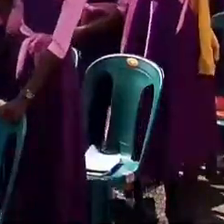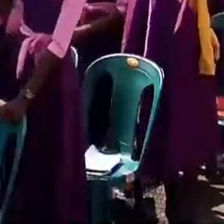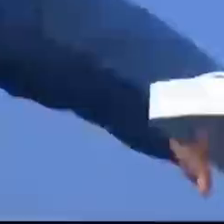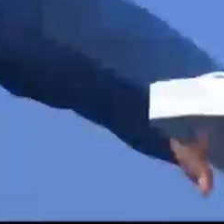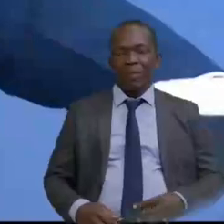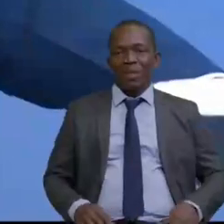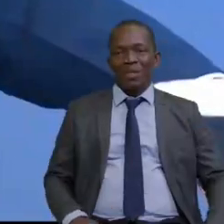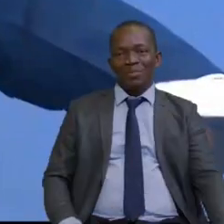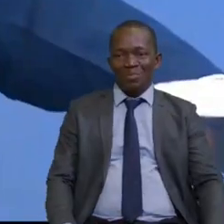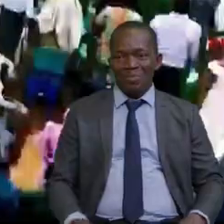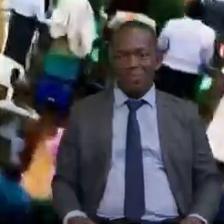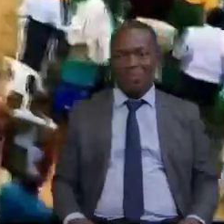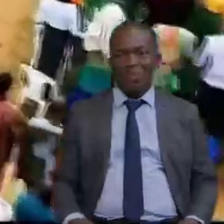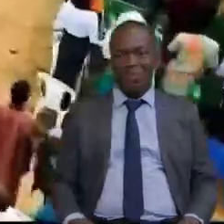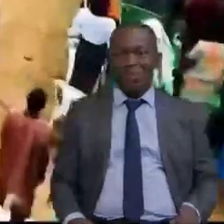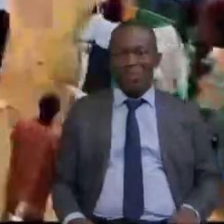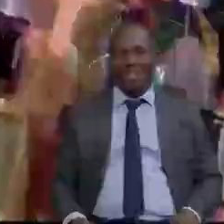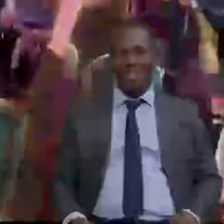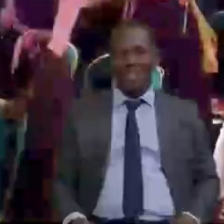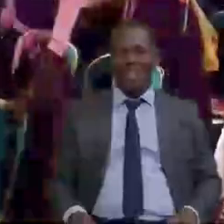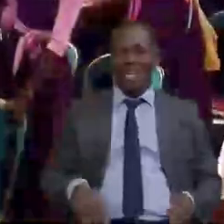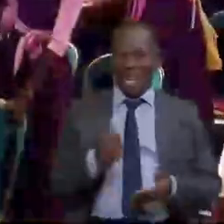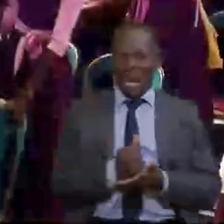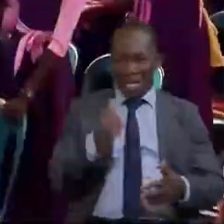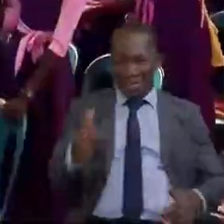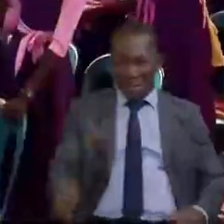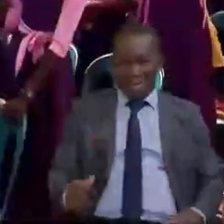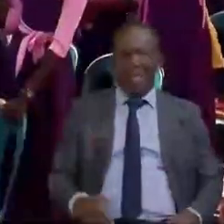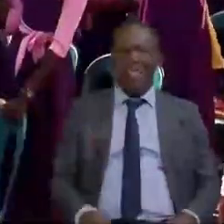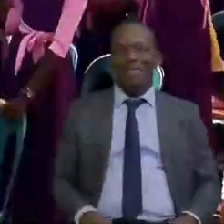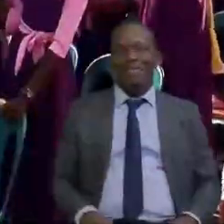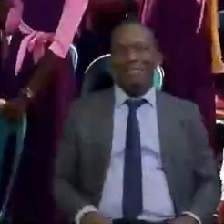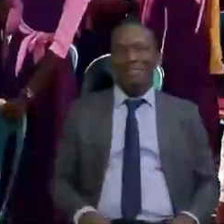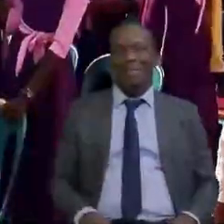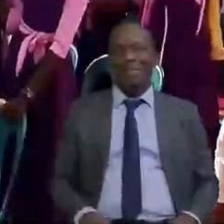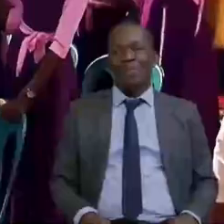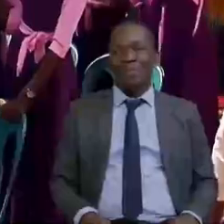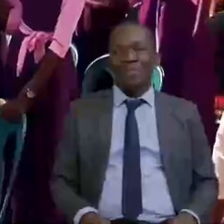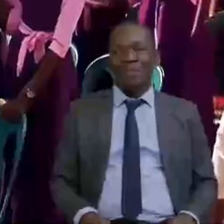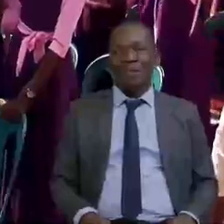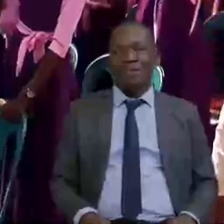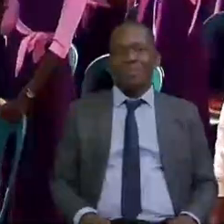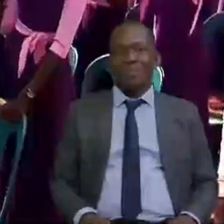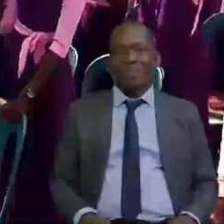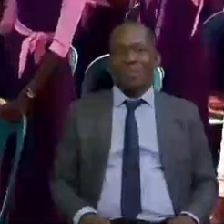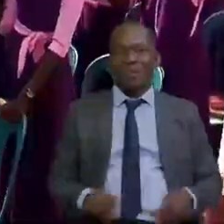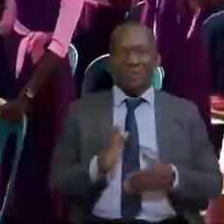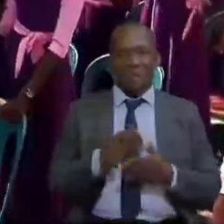Alors, vous espérez miracle les soirs, c'est pourquoi votre amen est faible ce matin. Quelque chose de bon vient pour